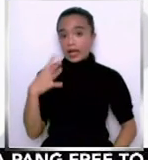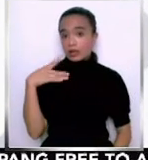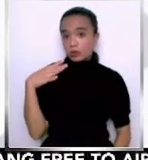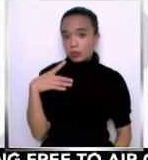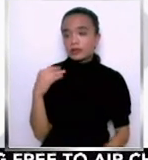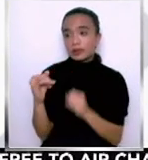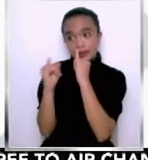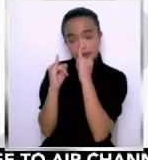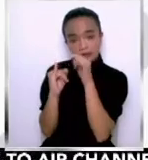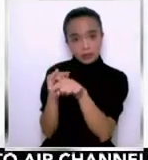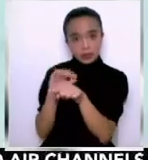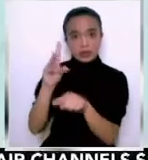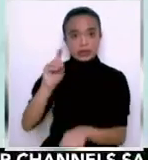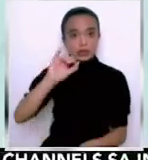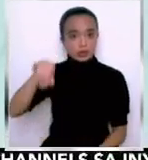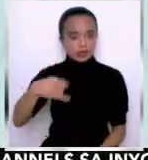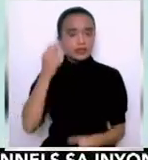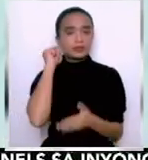kaugnay nito.